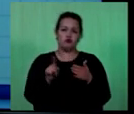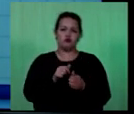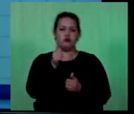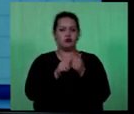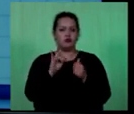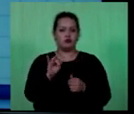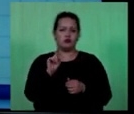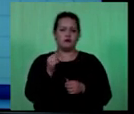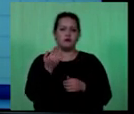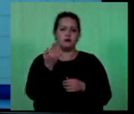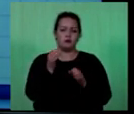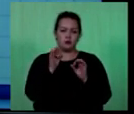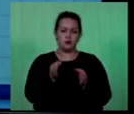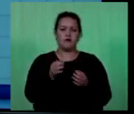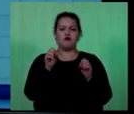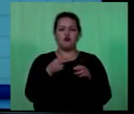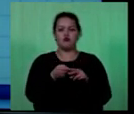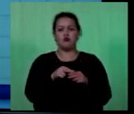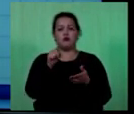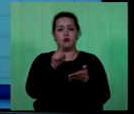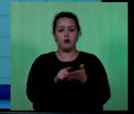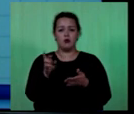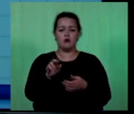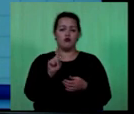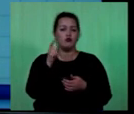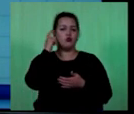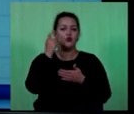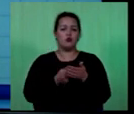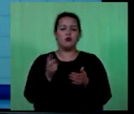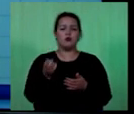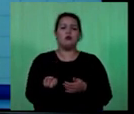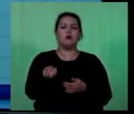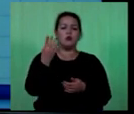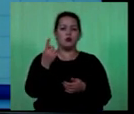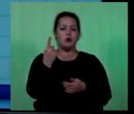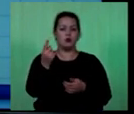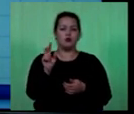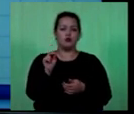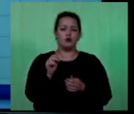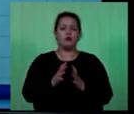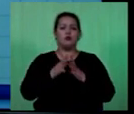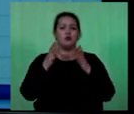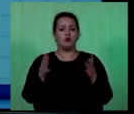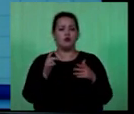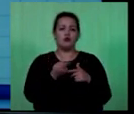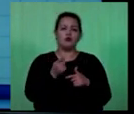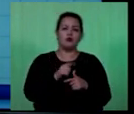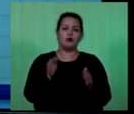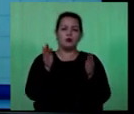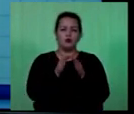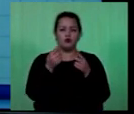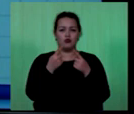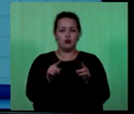правильно решил задачу для того чтобы узнать насколько одно число больше или меньше другого